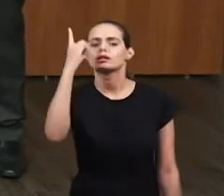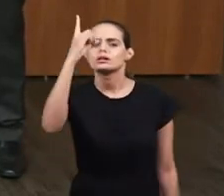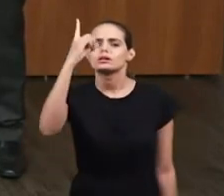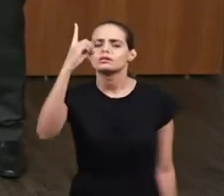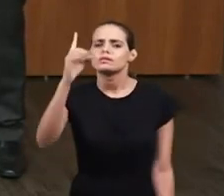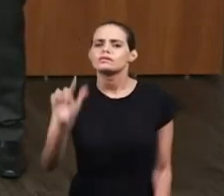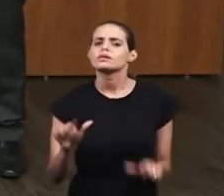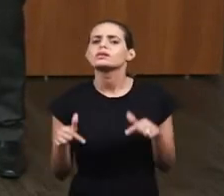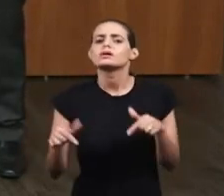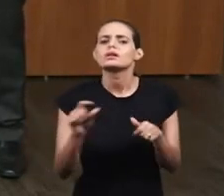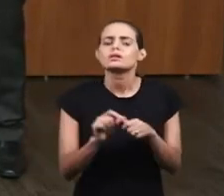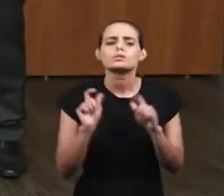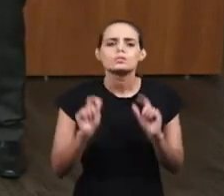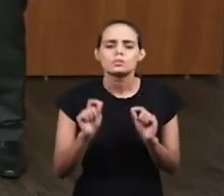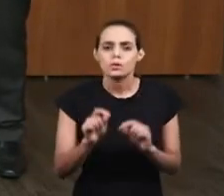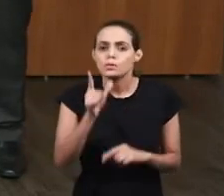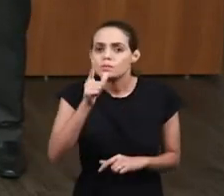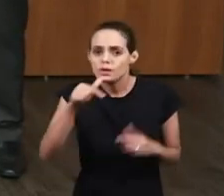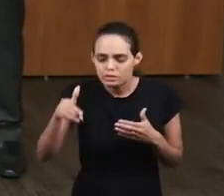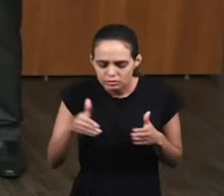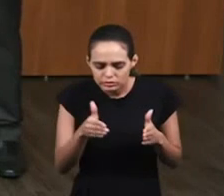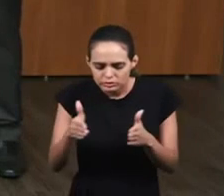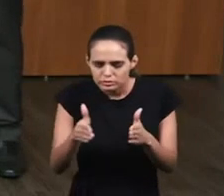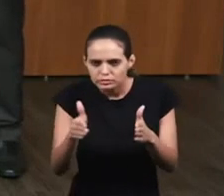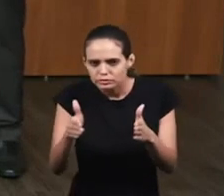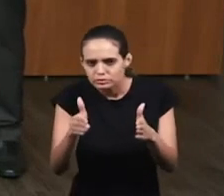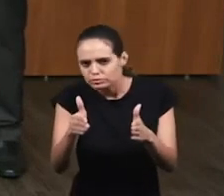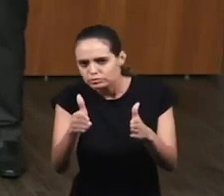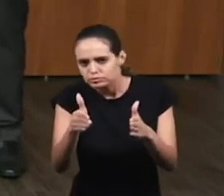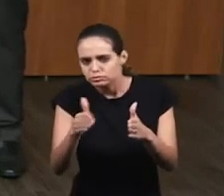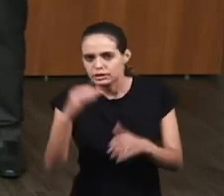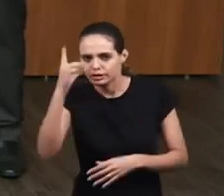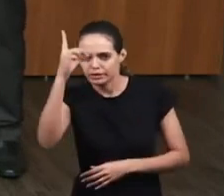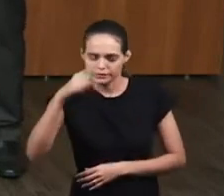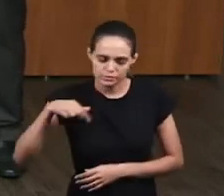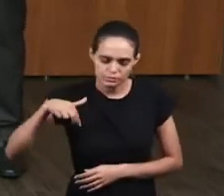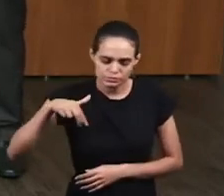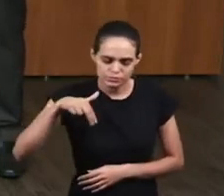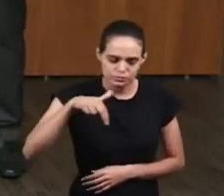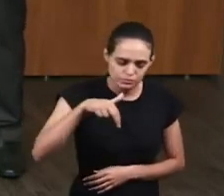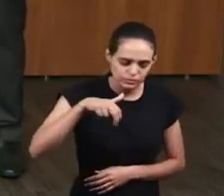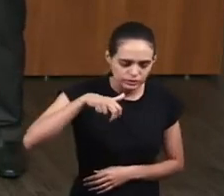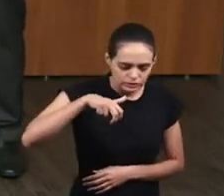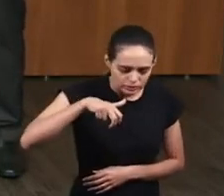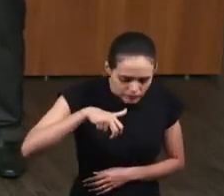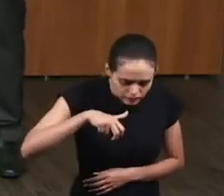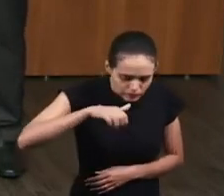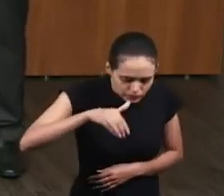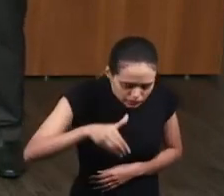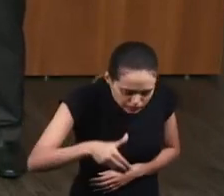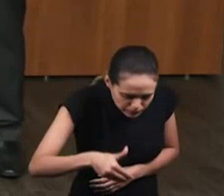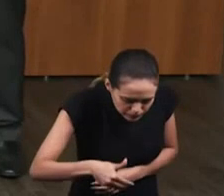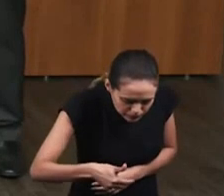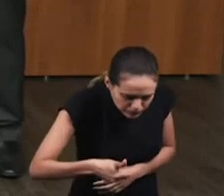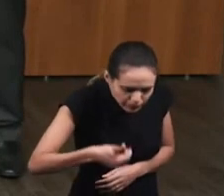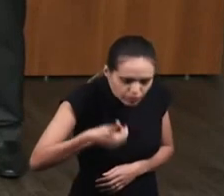was tut er? Er geht in den Bach. Und aus der Tiefe holt er sich 5